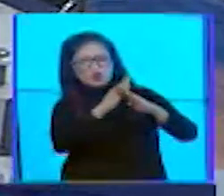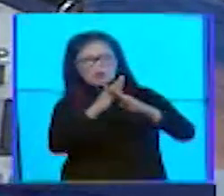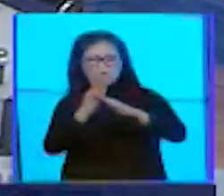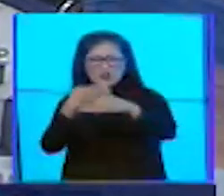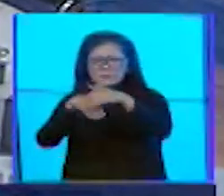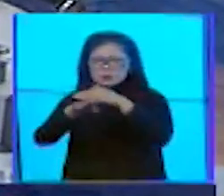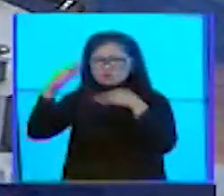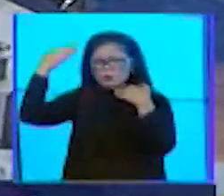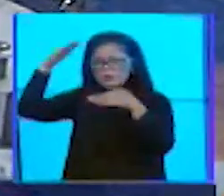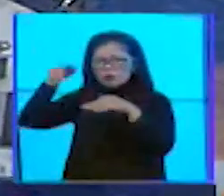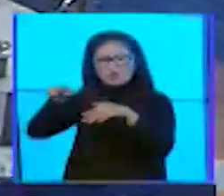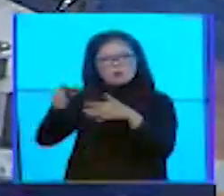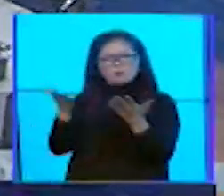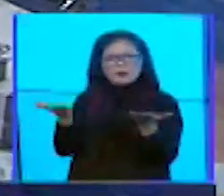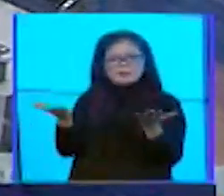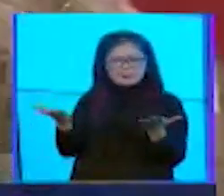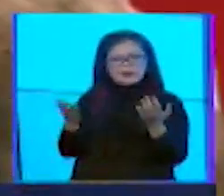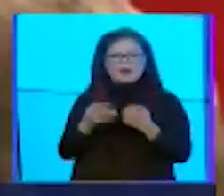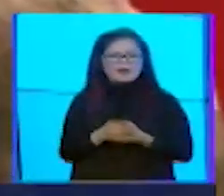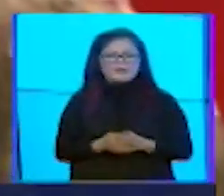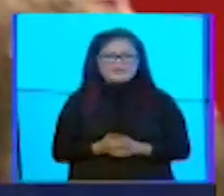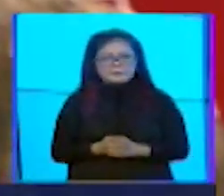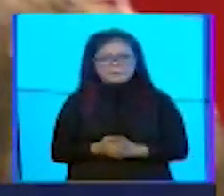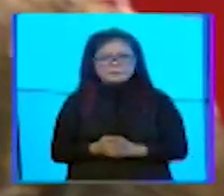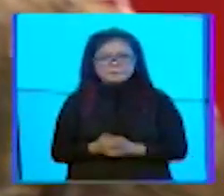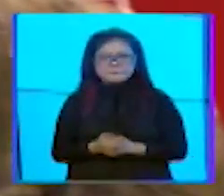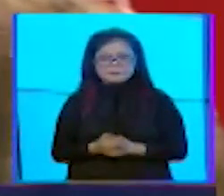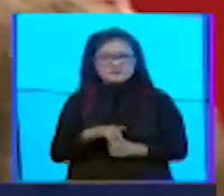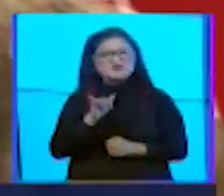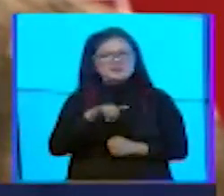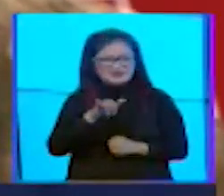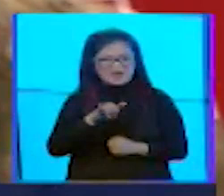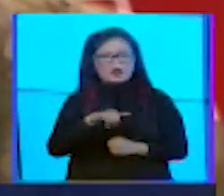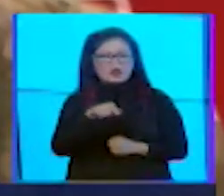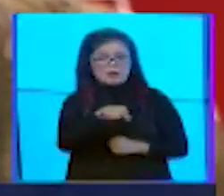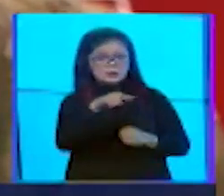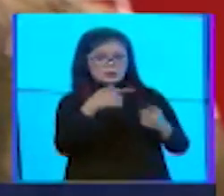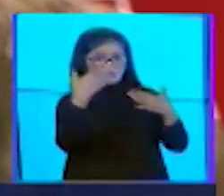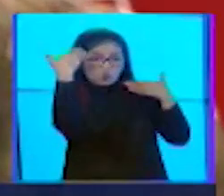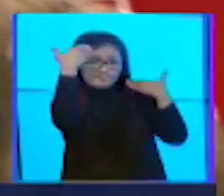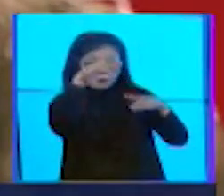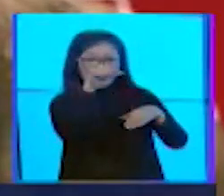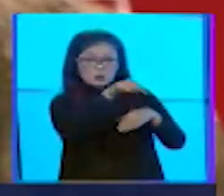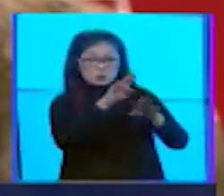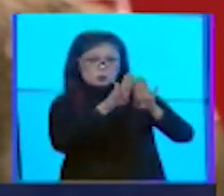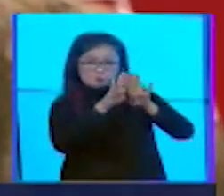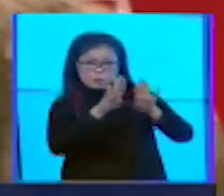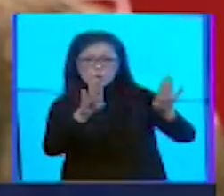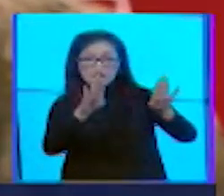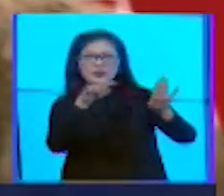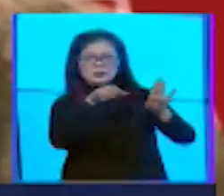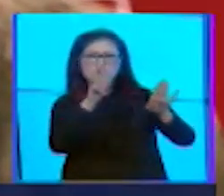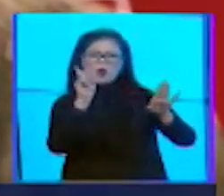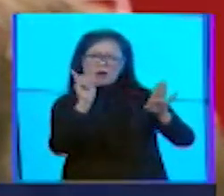Pak? Ya, betul. Memang sejak pelonggaran untuk pusat perbelanjaan diberikan oleh pemerintah, ada